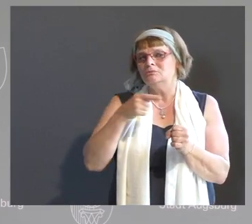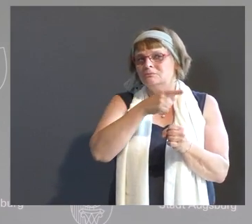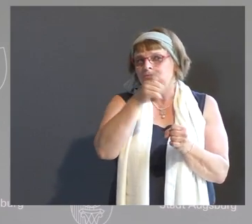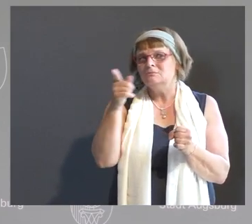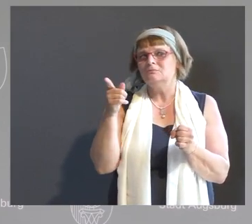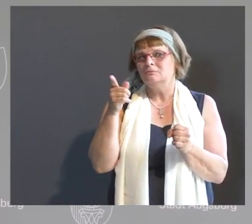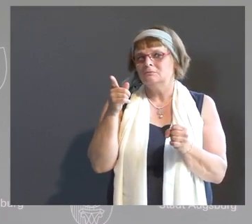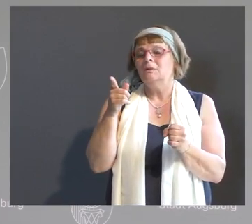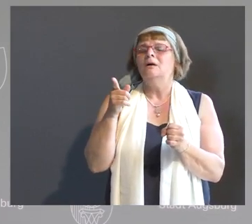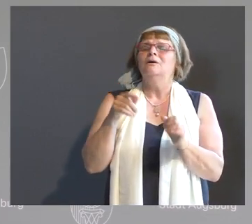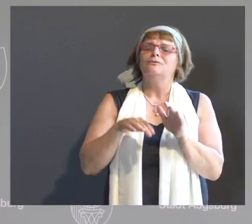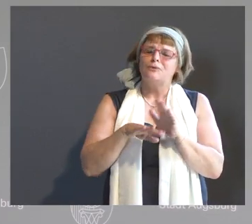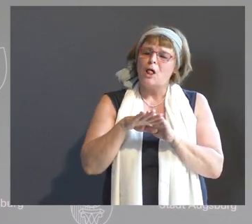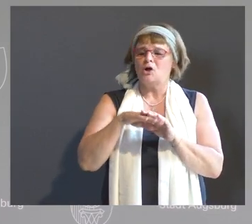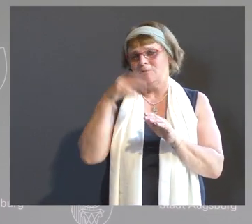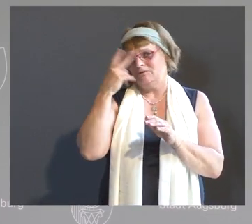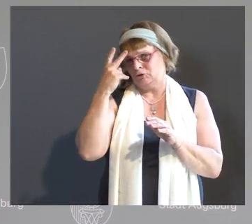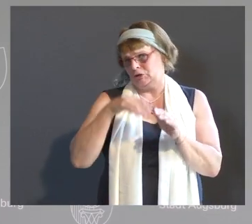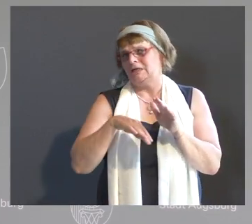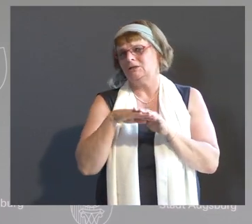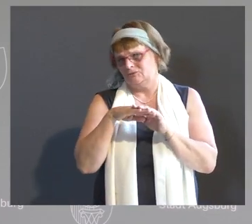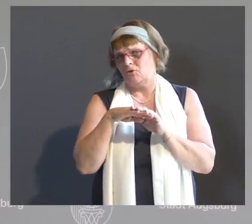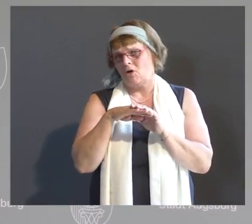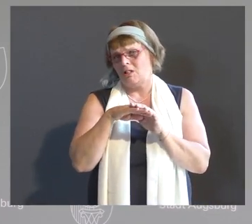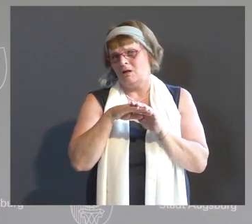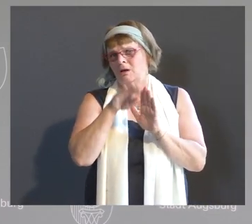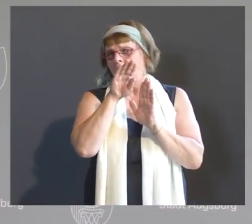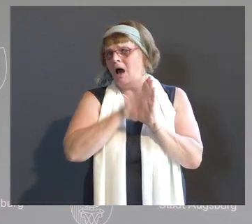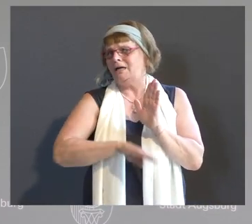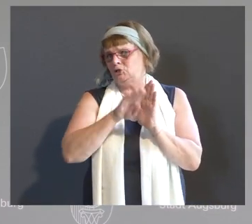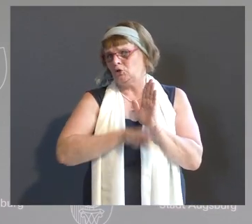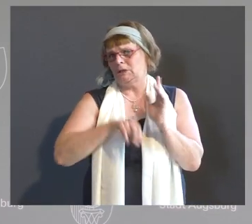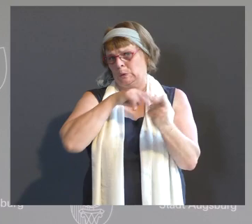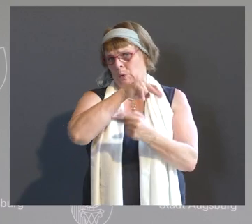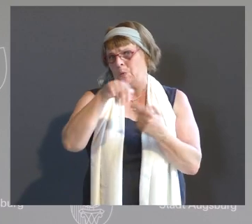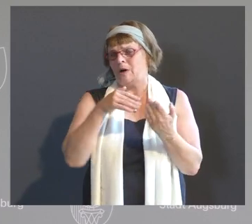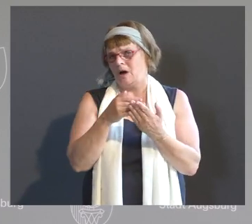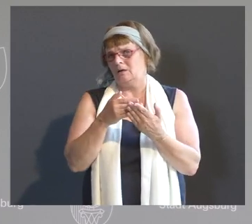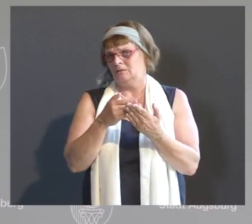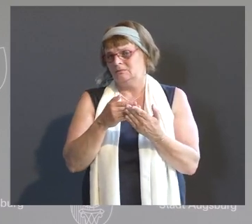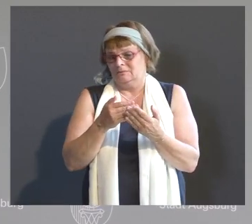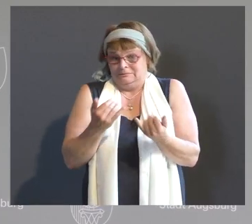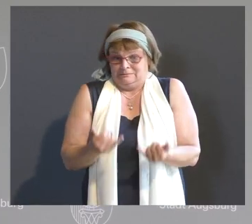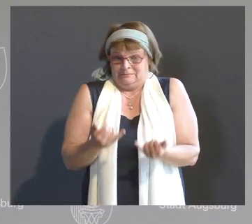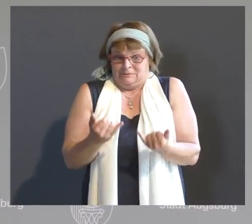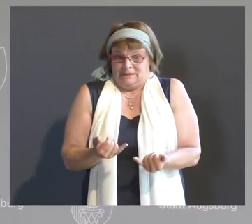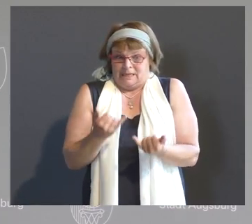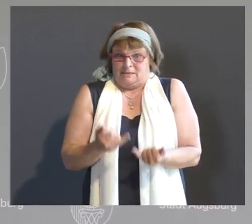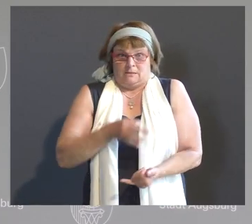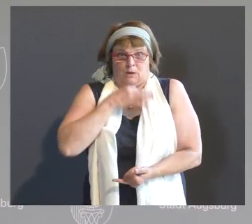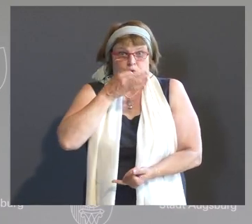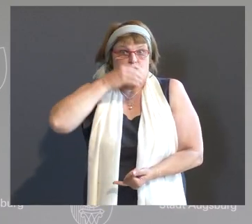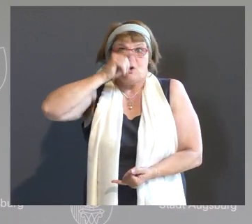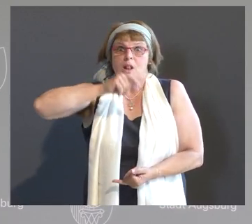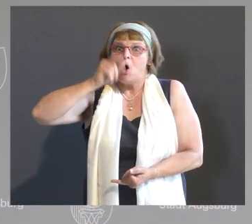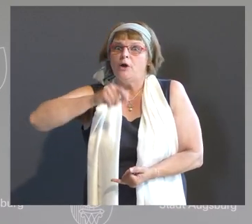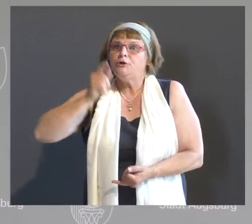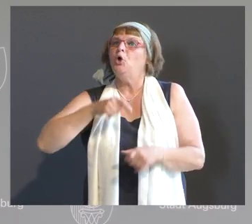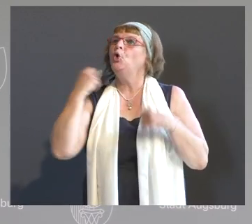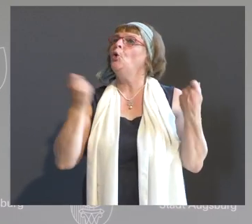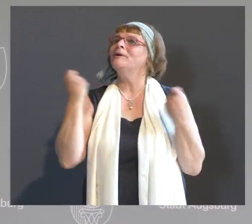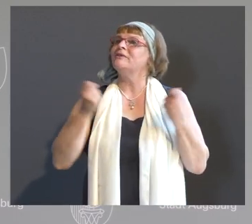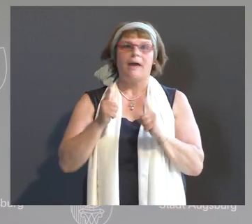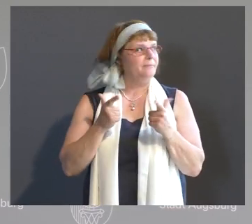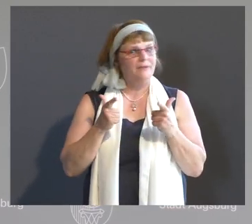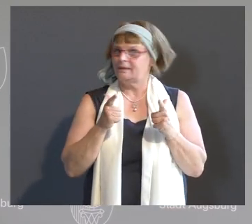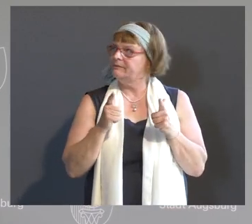äußerst verständnisvoll mit diesen Einschränkungen um. Und auch jetzt schlägt nicht die Jugend über die Stränge. Die jungen Menschen sind nicht